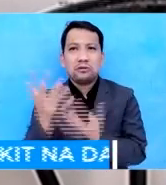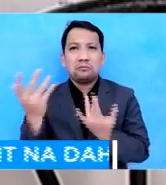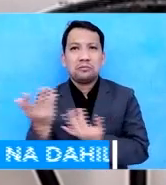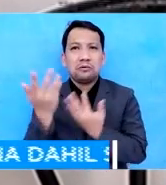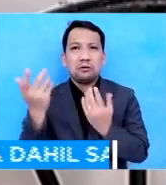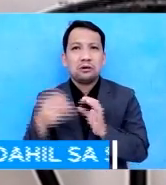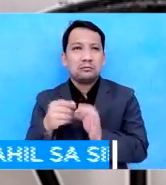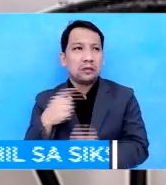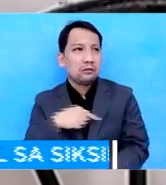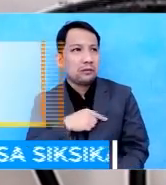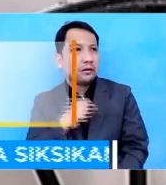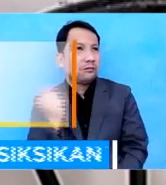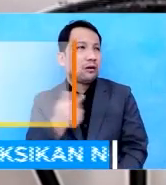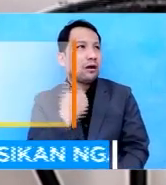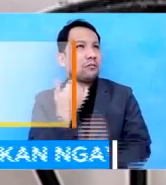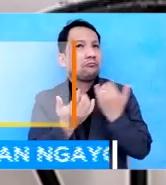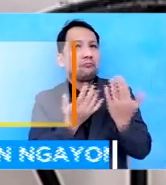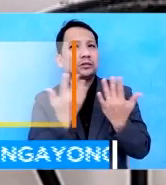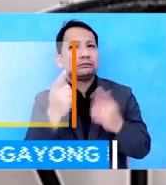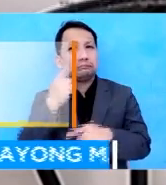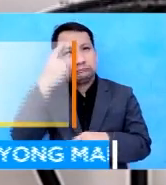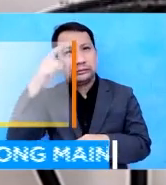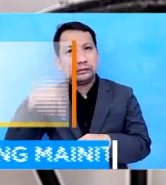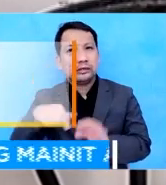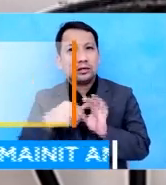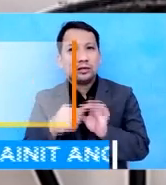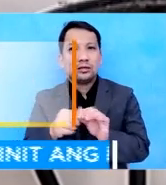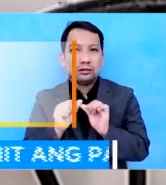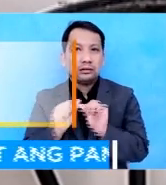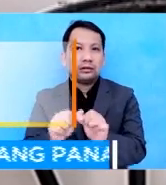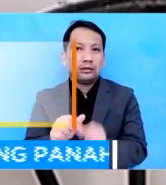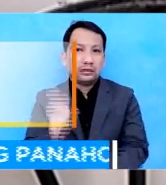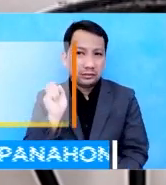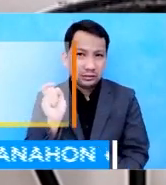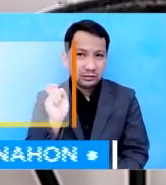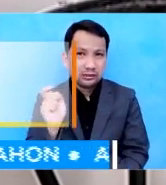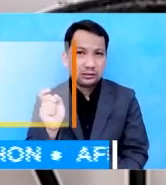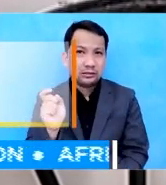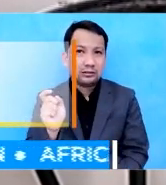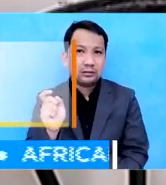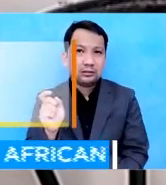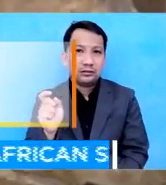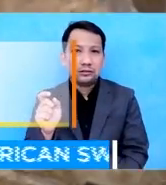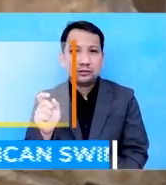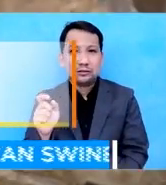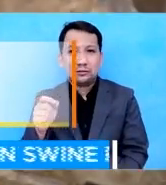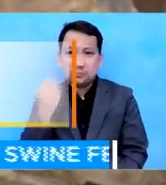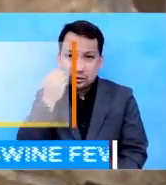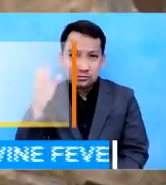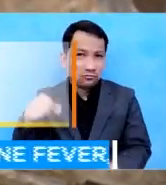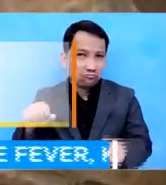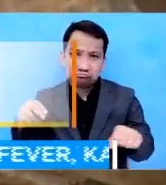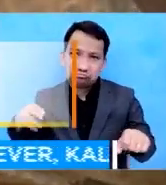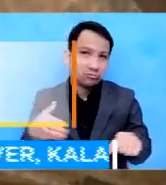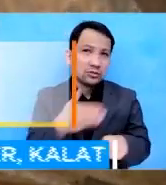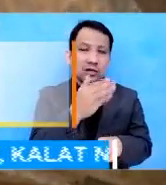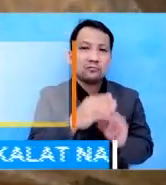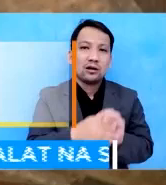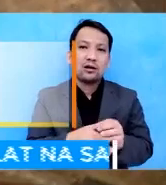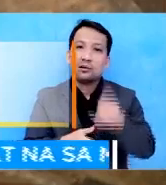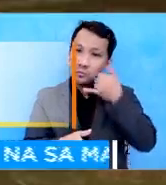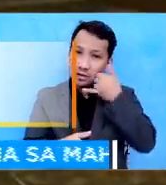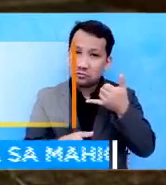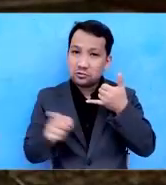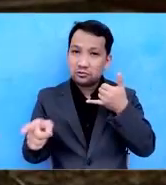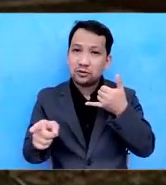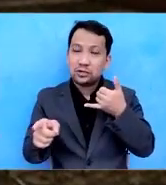Nasusunog na kami, yun lang. Hindi ko na maintindihan kasi yung takbo ko talaga, as in talagang sobrang tuli ng takbo kung pauwi lang. Nakausap pa raw niya ang